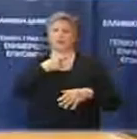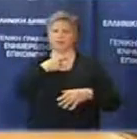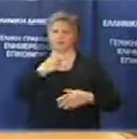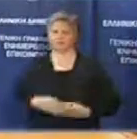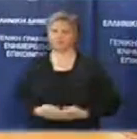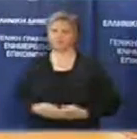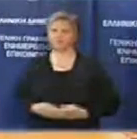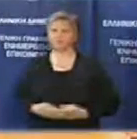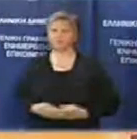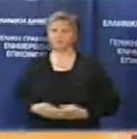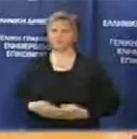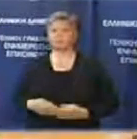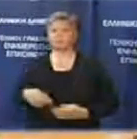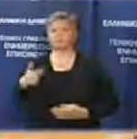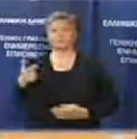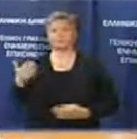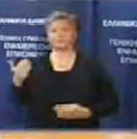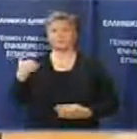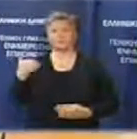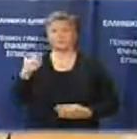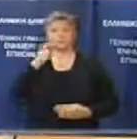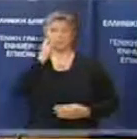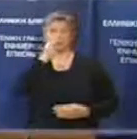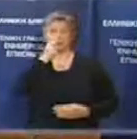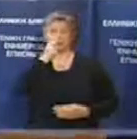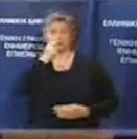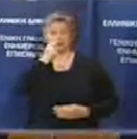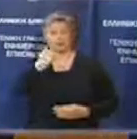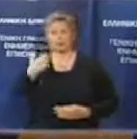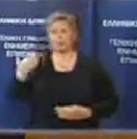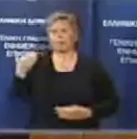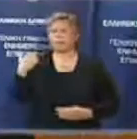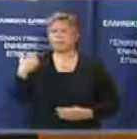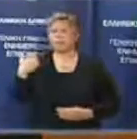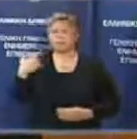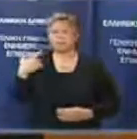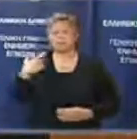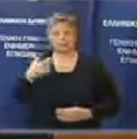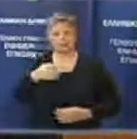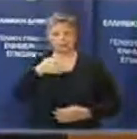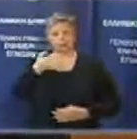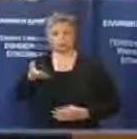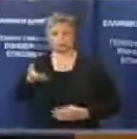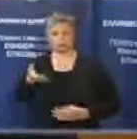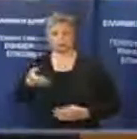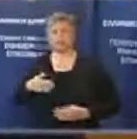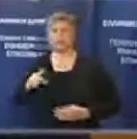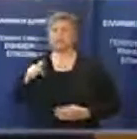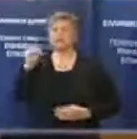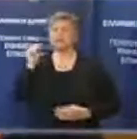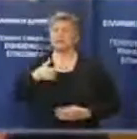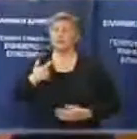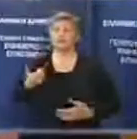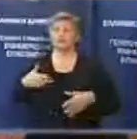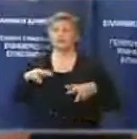Τσακίρης από τον Αντένα. Προσέχω αυτά που είπατε λίγο πριν, ότι δηλαδή καλύπτεται πλήρως εσείς τον κύριο Μουζάλα